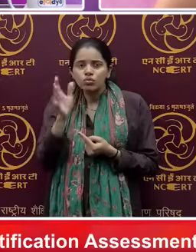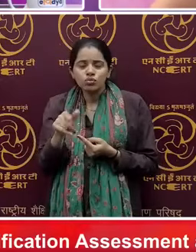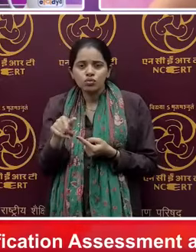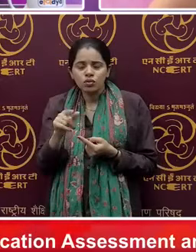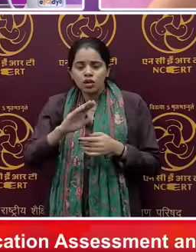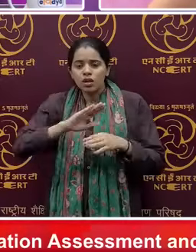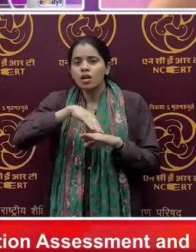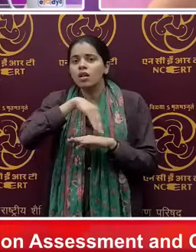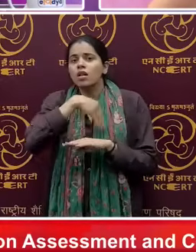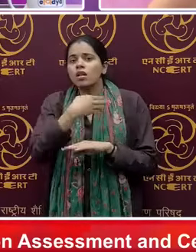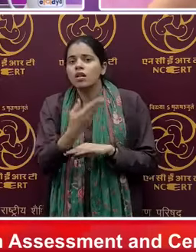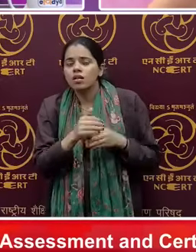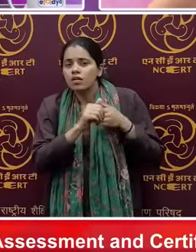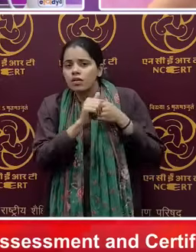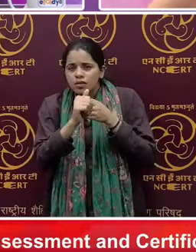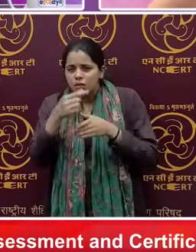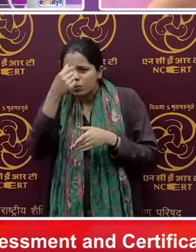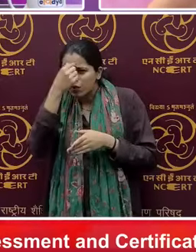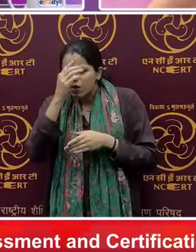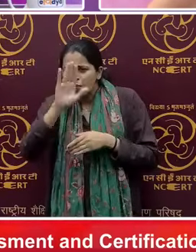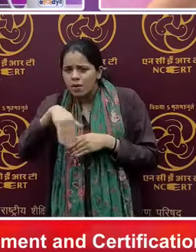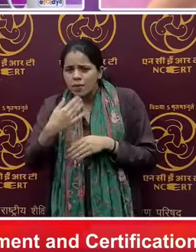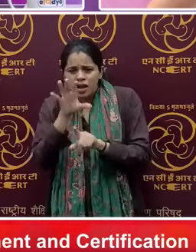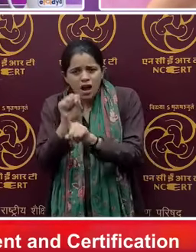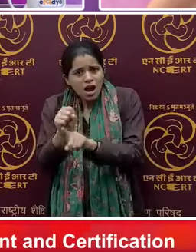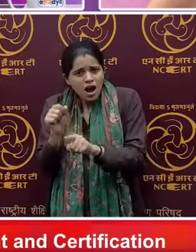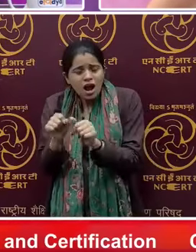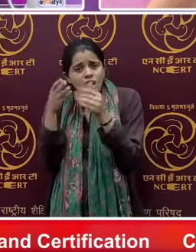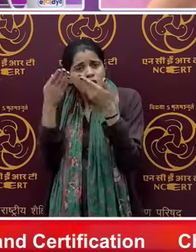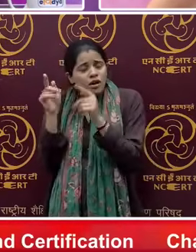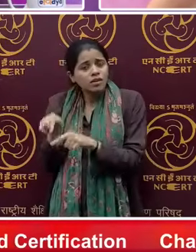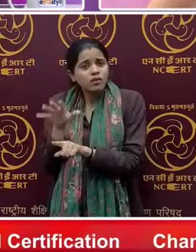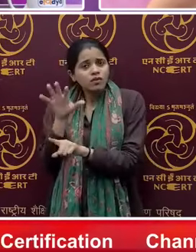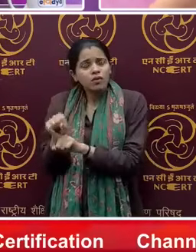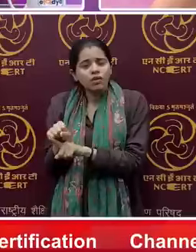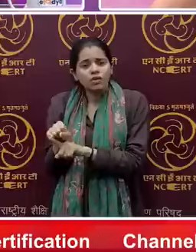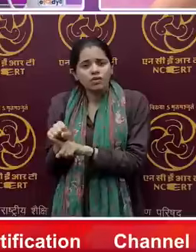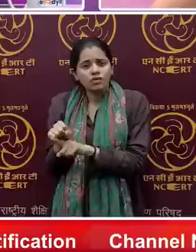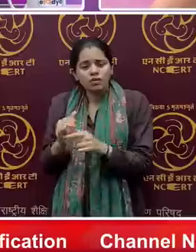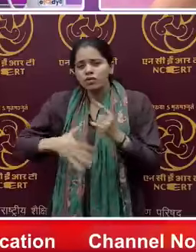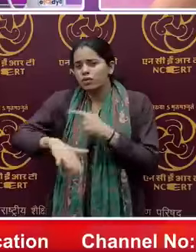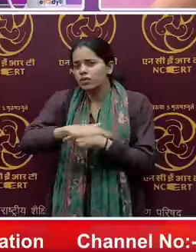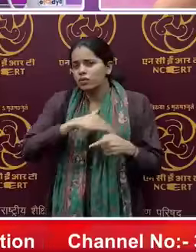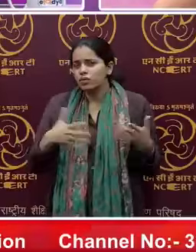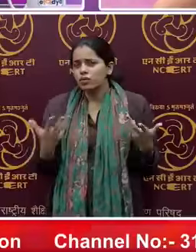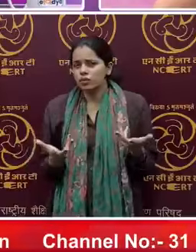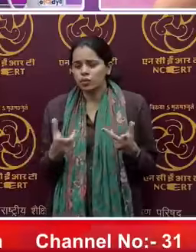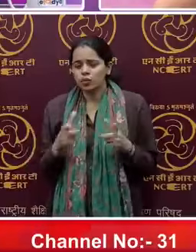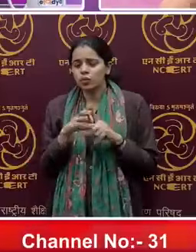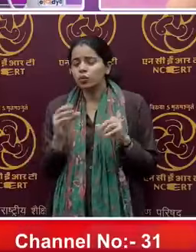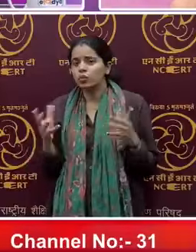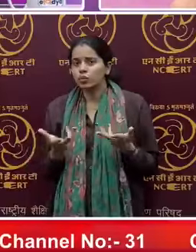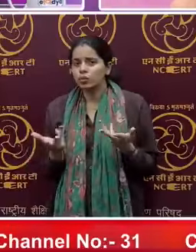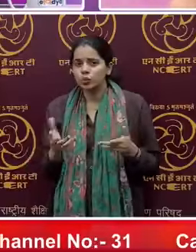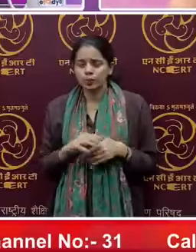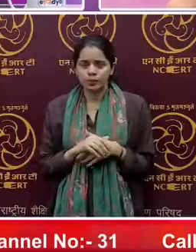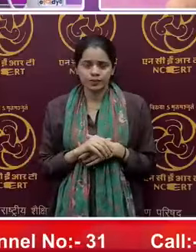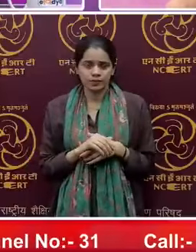lead to some kind of problems later. So इसके लिए हमें यहाँ पे tricky situations में what should be